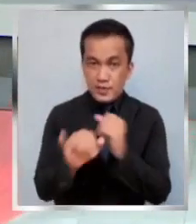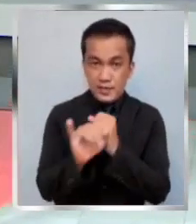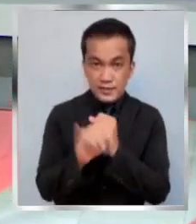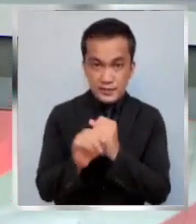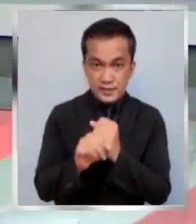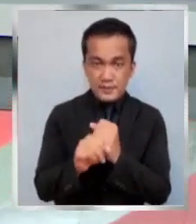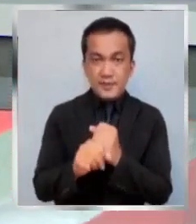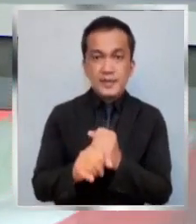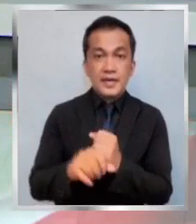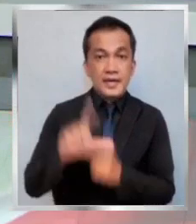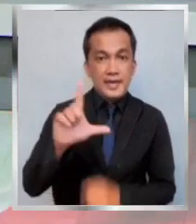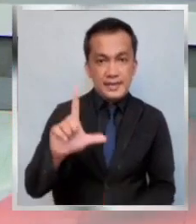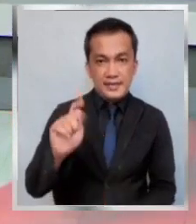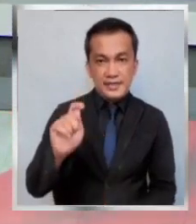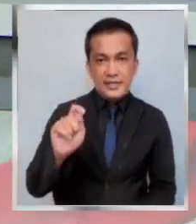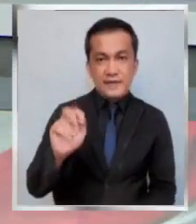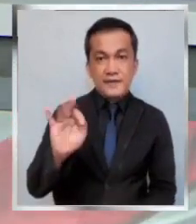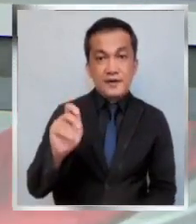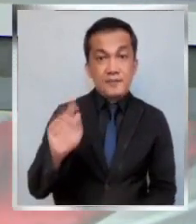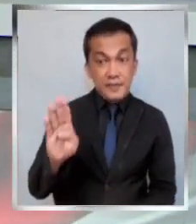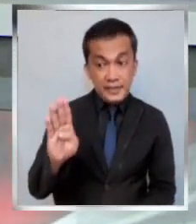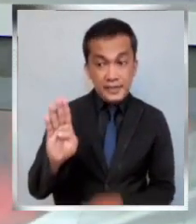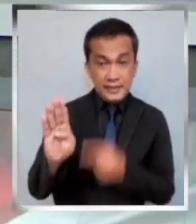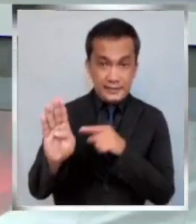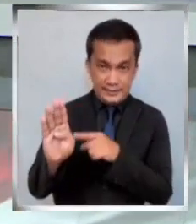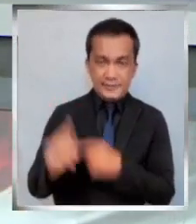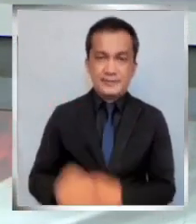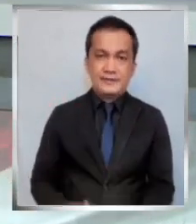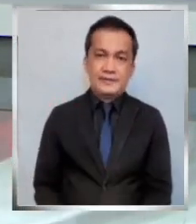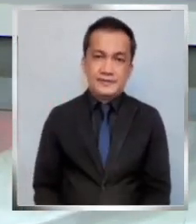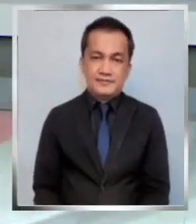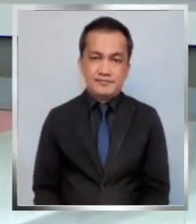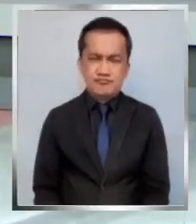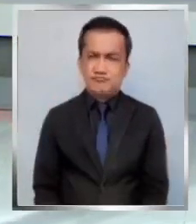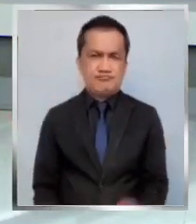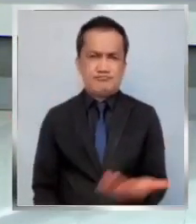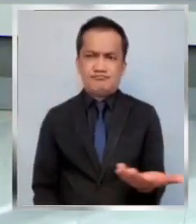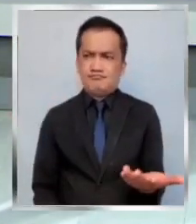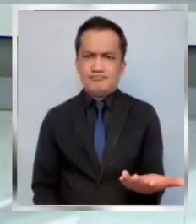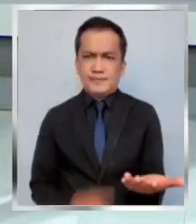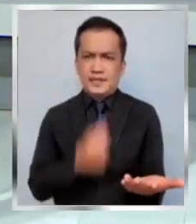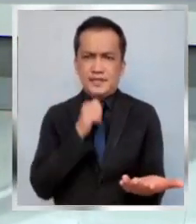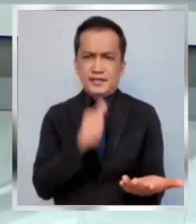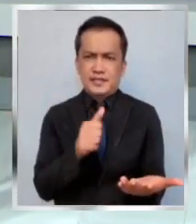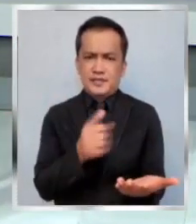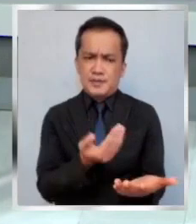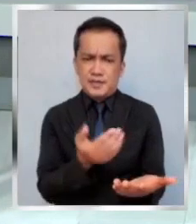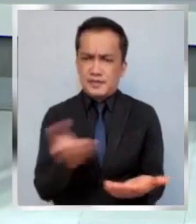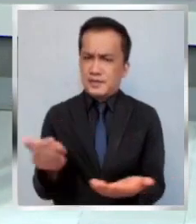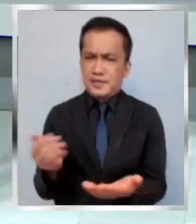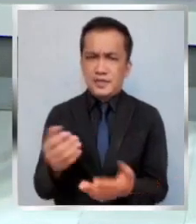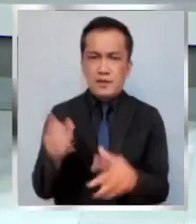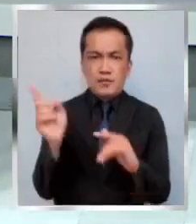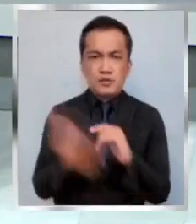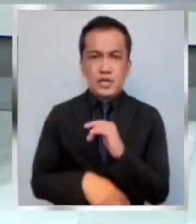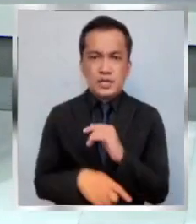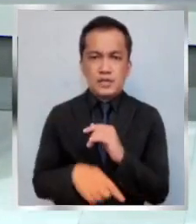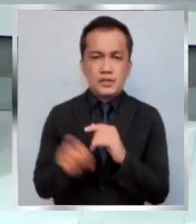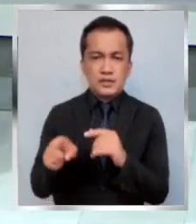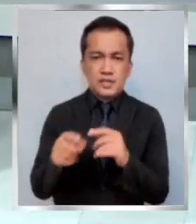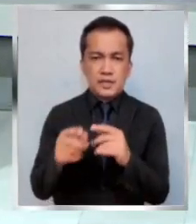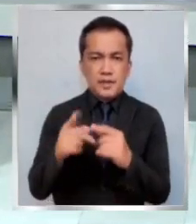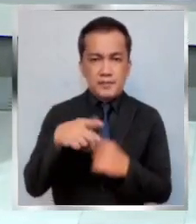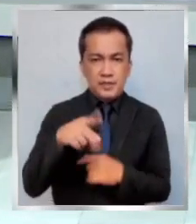Transportation Franchising and Regulatory Board o LTFRB. Hindi rin daw muna sila maniningil ng ilang multa sa mga